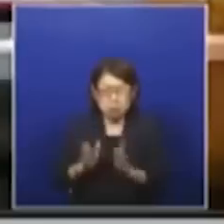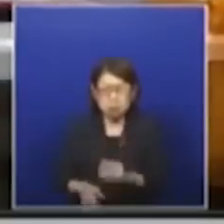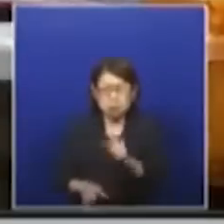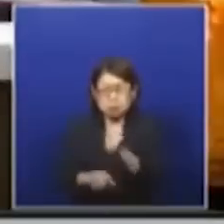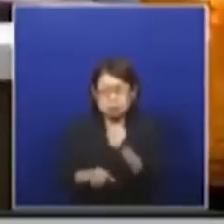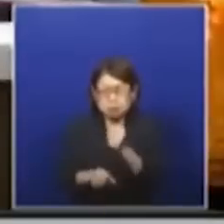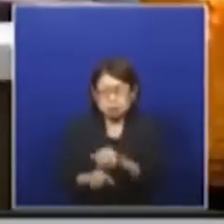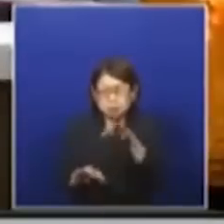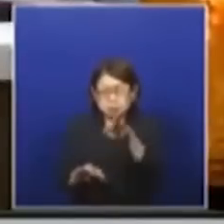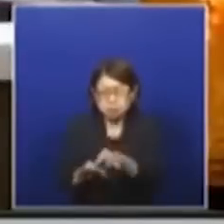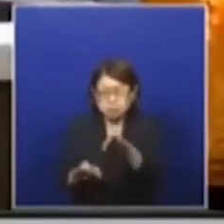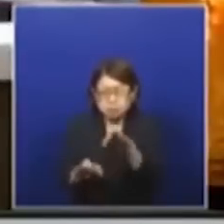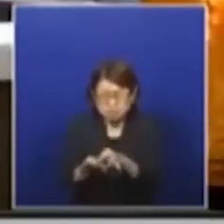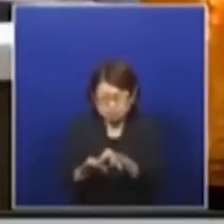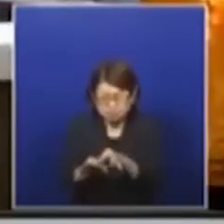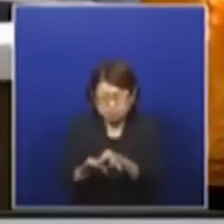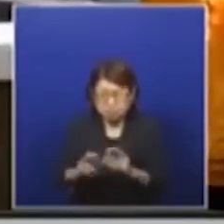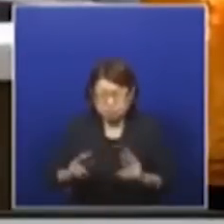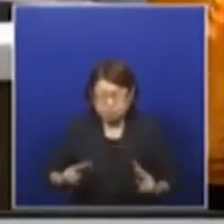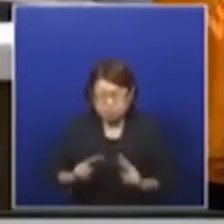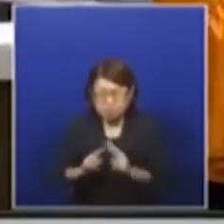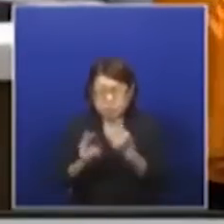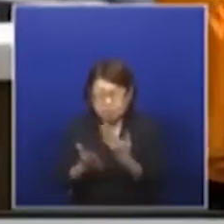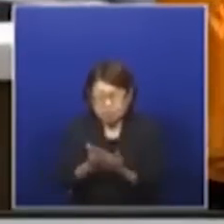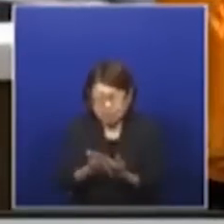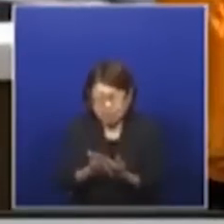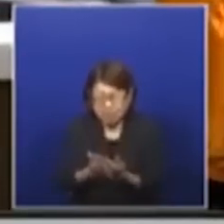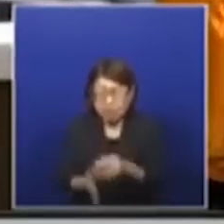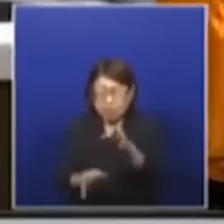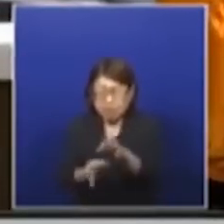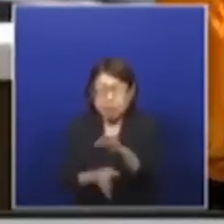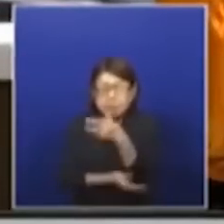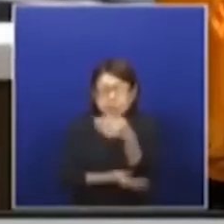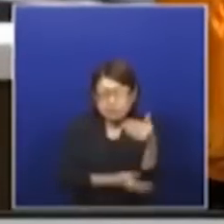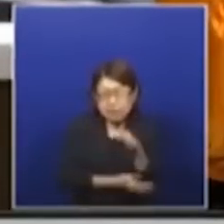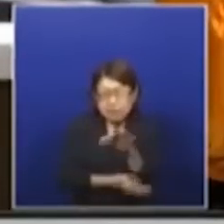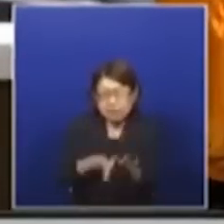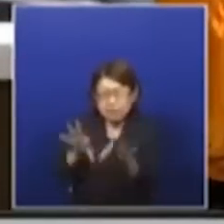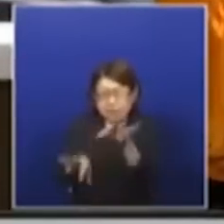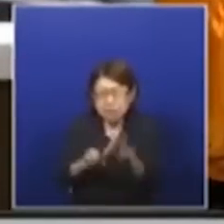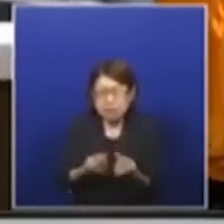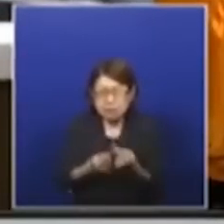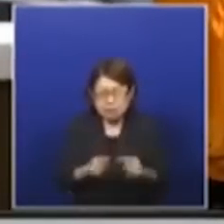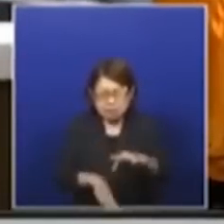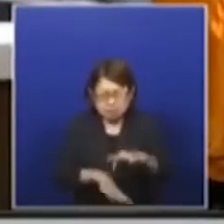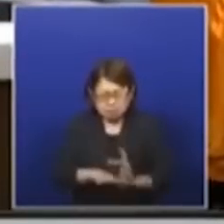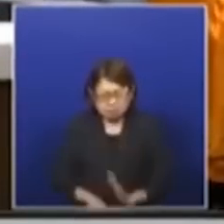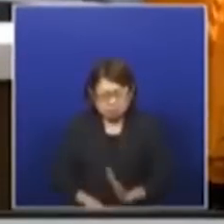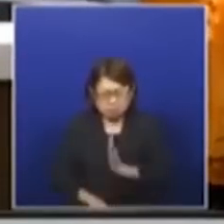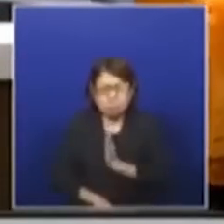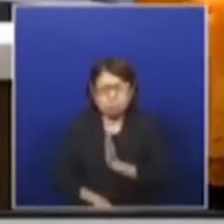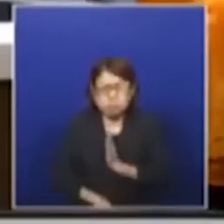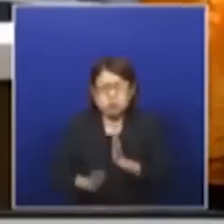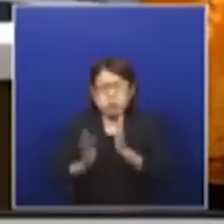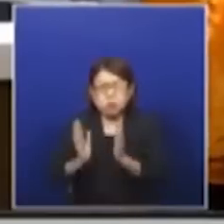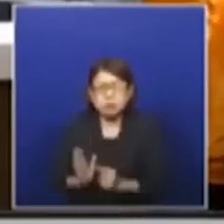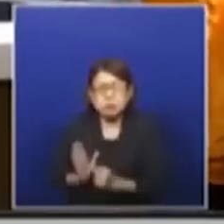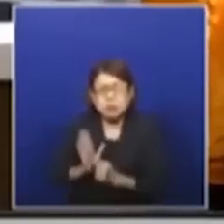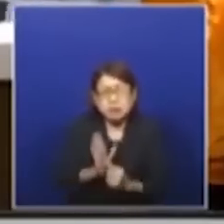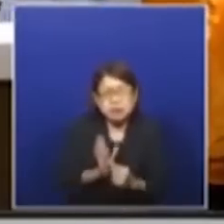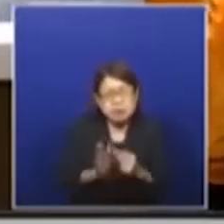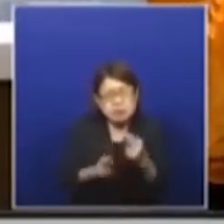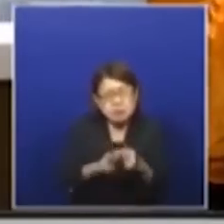ระทรวงการคลังแม้ว่าจะมีการตั้งผู้ทรงคุณวุฒิแต่ผู้เสนอชื่อก็เป็นกระทรวงการคลังซึ่งก็อาจจะถูกครอบ